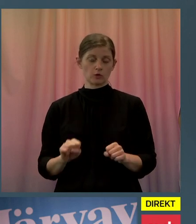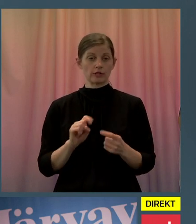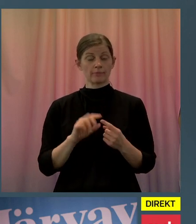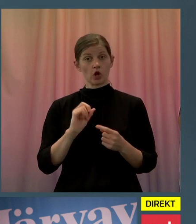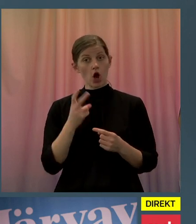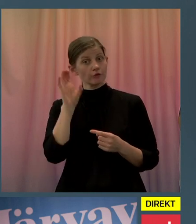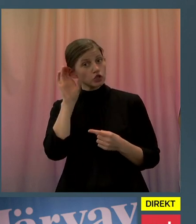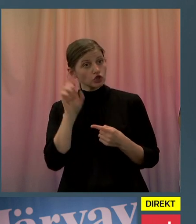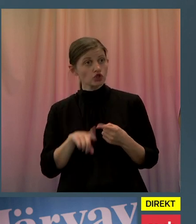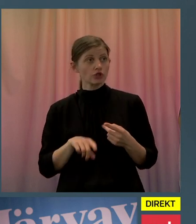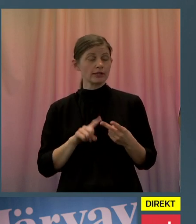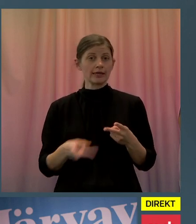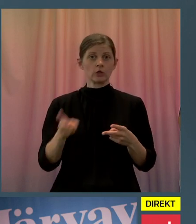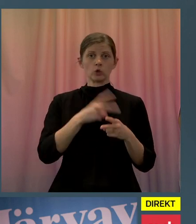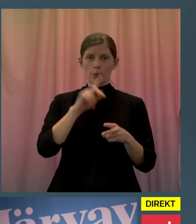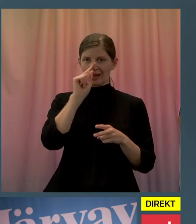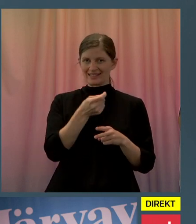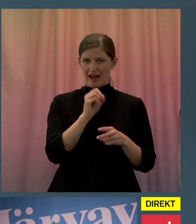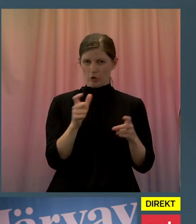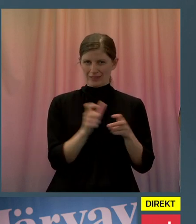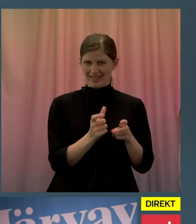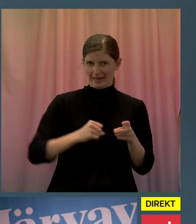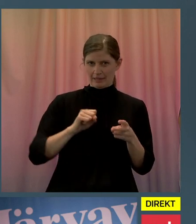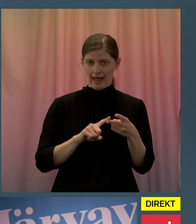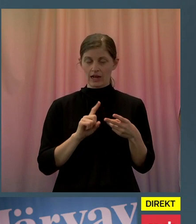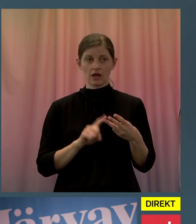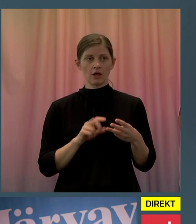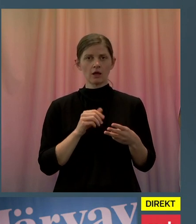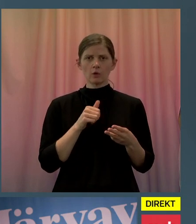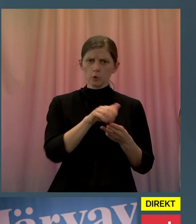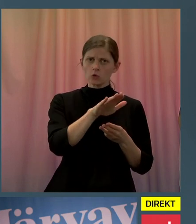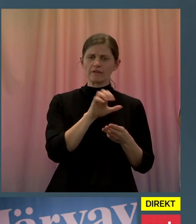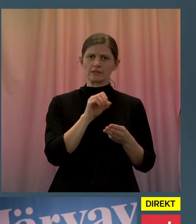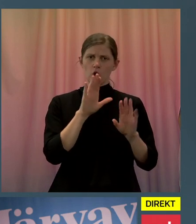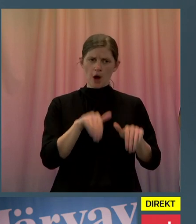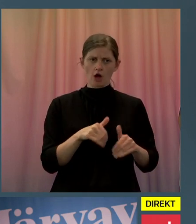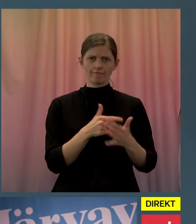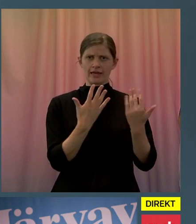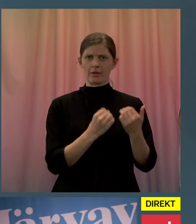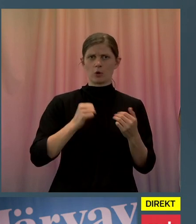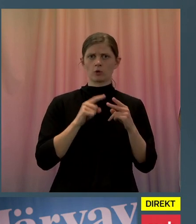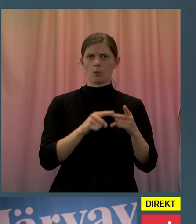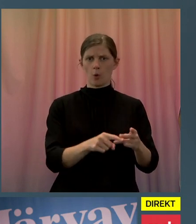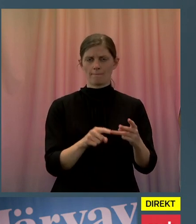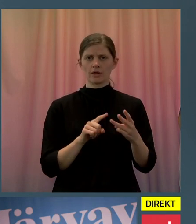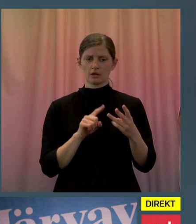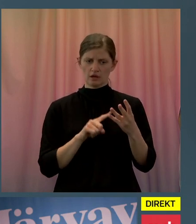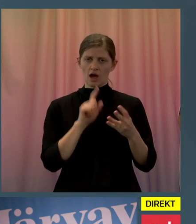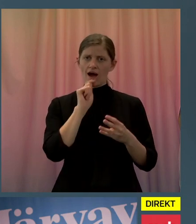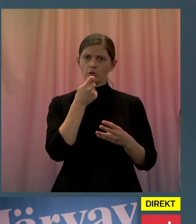Avlyssning. Dubbla straff för gängkriminella. Utvisning vid fler brott. Anonyma